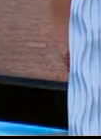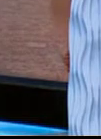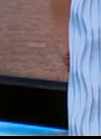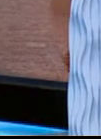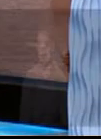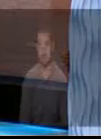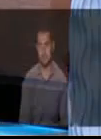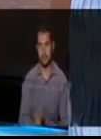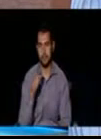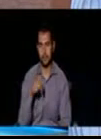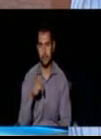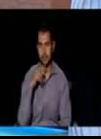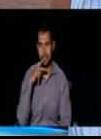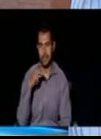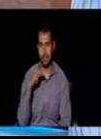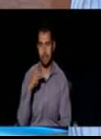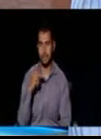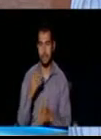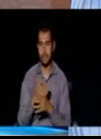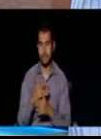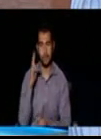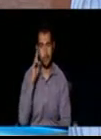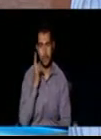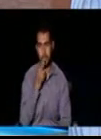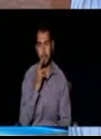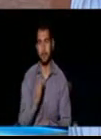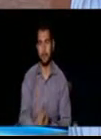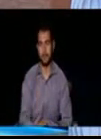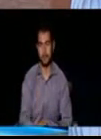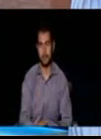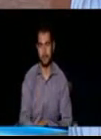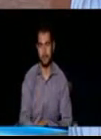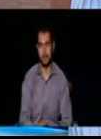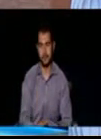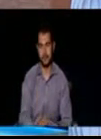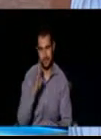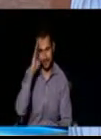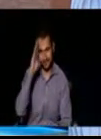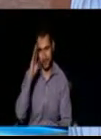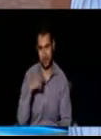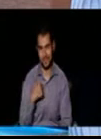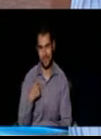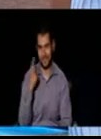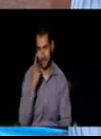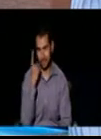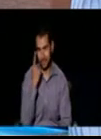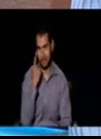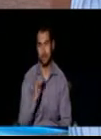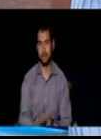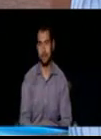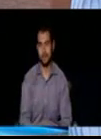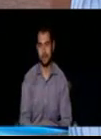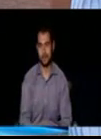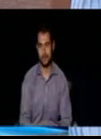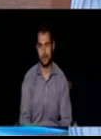ونحاول نشوف مبادرات ممكن كمان تساعدهم. اسمحوا لي الاول ارحب بابراهيم صلاح مترجم لغه الاشاره اللي هيبقى معانا في